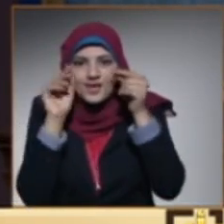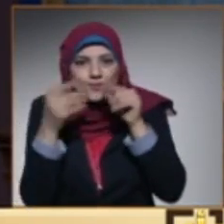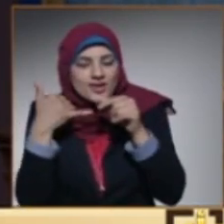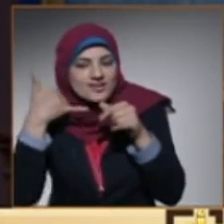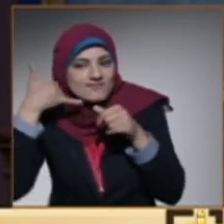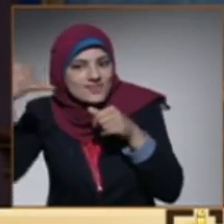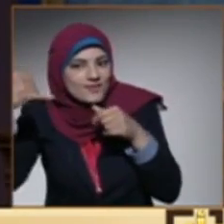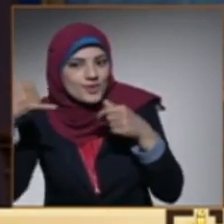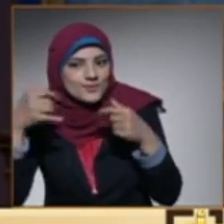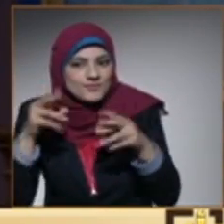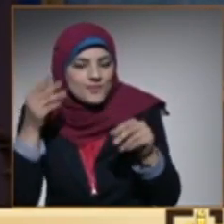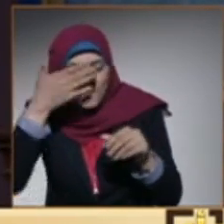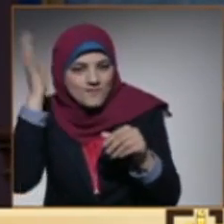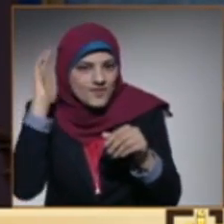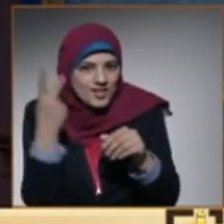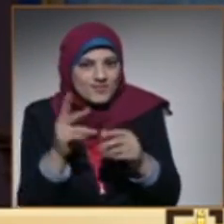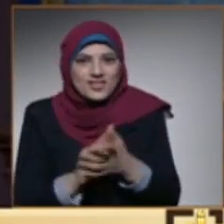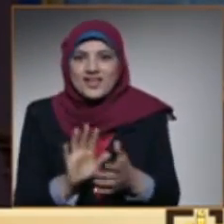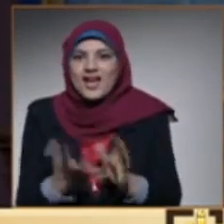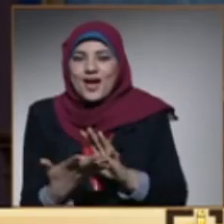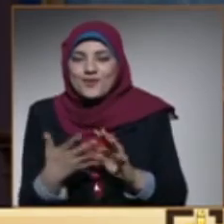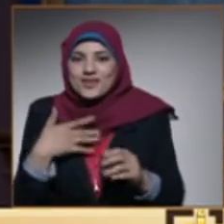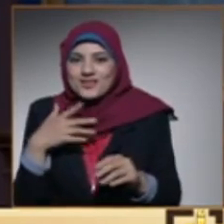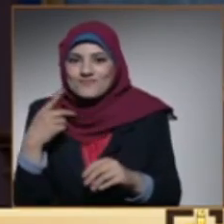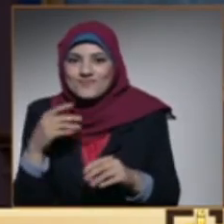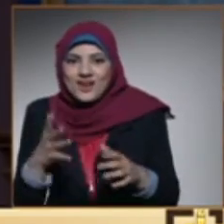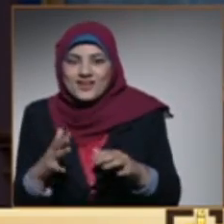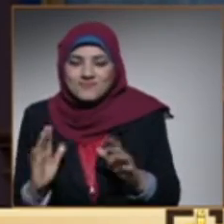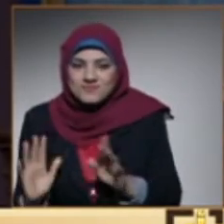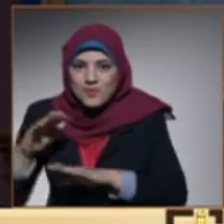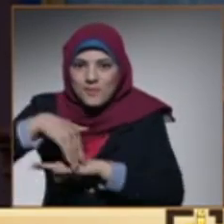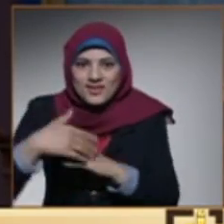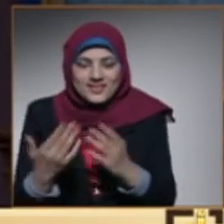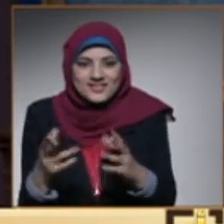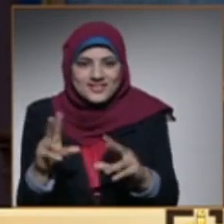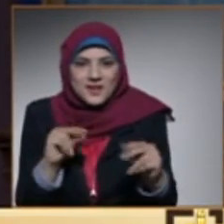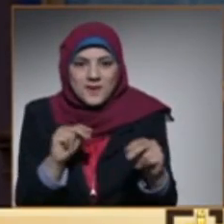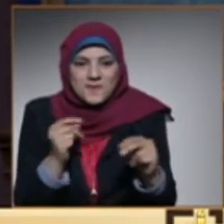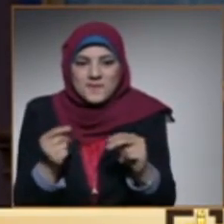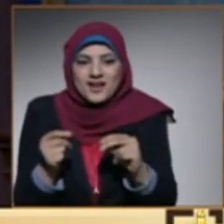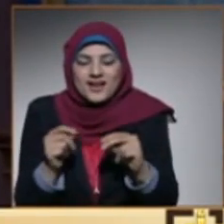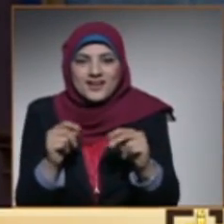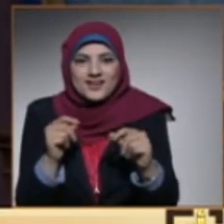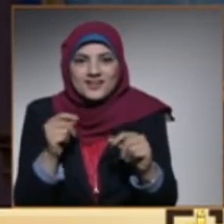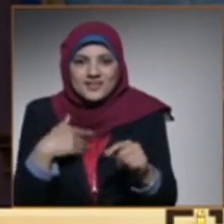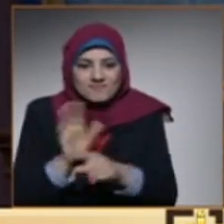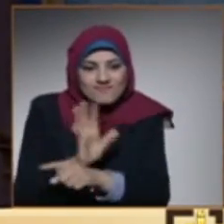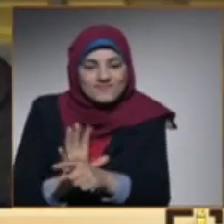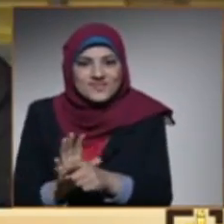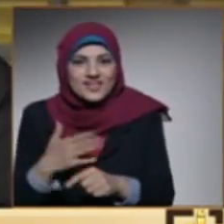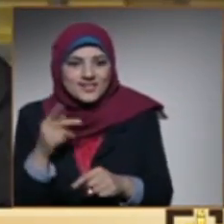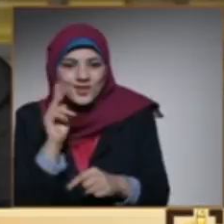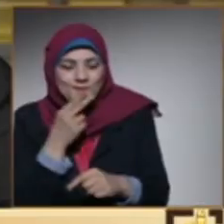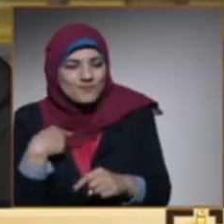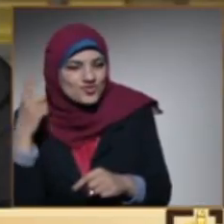التليفون، لا مش عارف ايه، ممكن تكون واخداك كوبري الحاجه، ممكن ده طبعا افكار كل شخص. على فكره